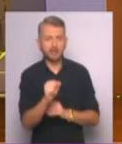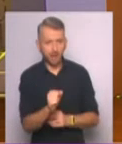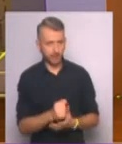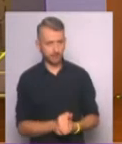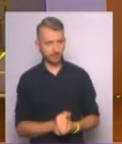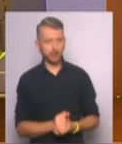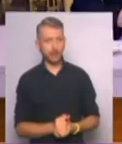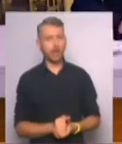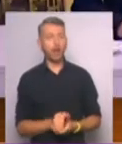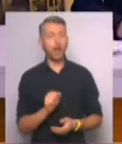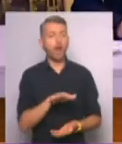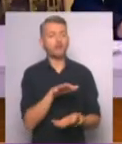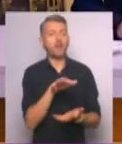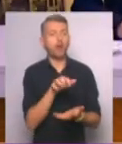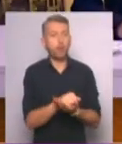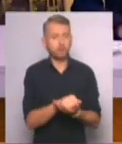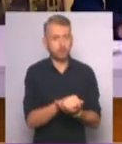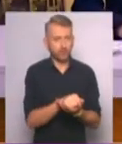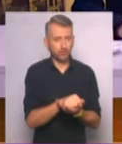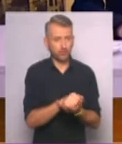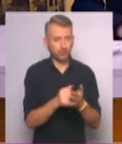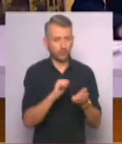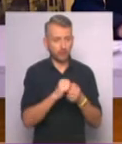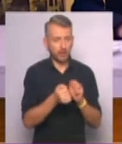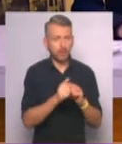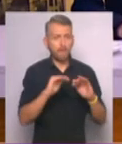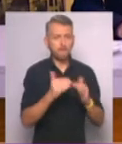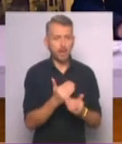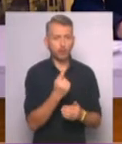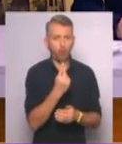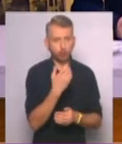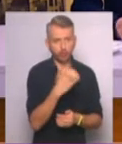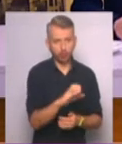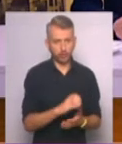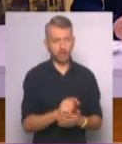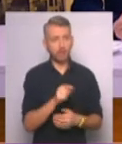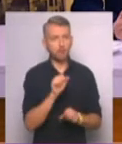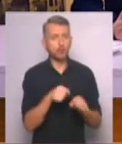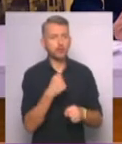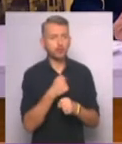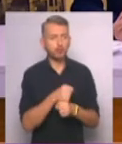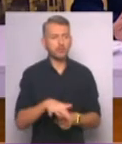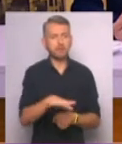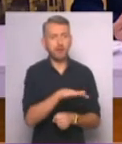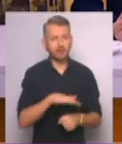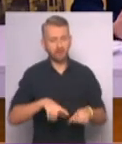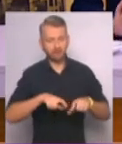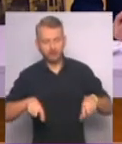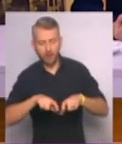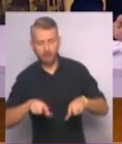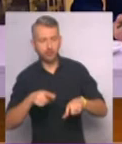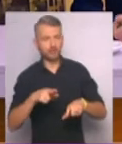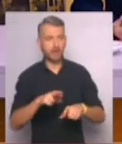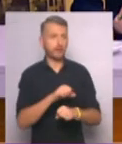а захоплено свайним полем менше 0,01%. Відповідно, там можна зробити майданчик з лавочками для відпочинку